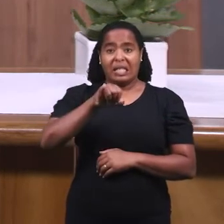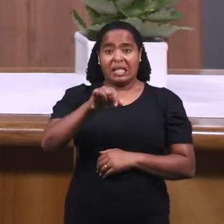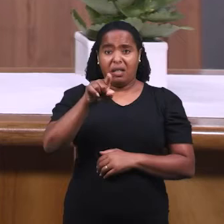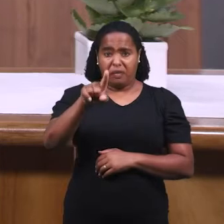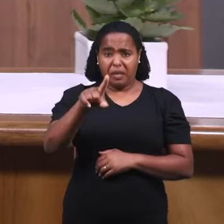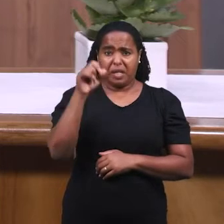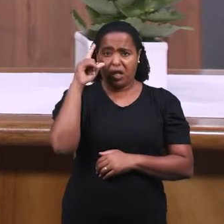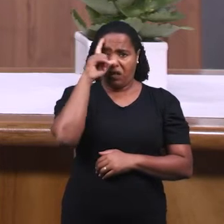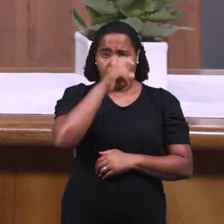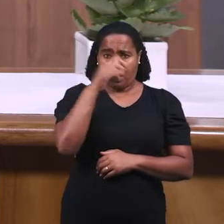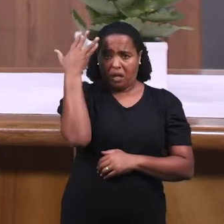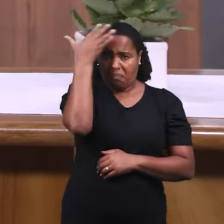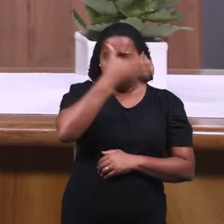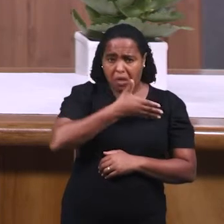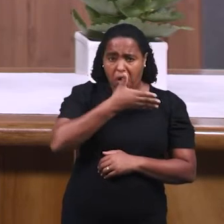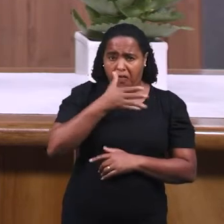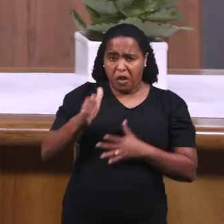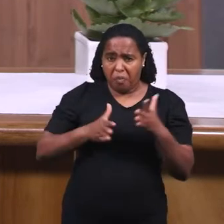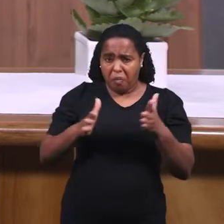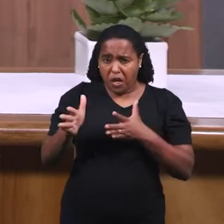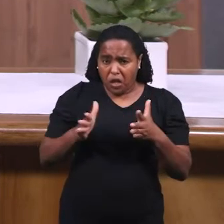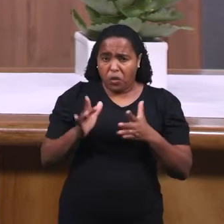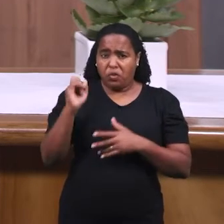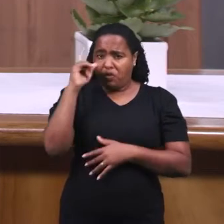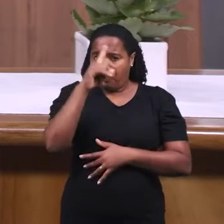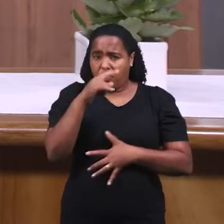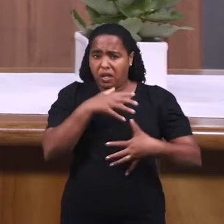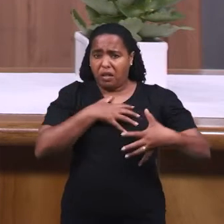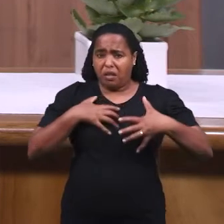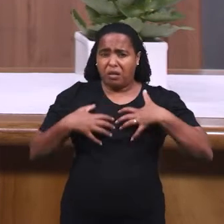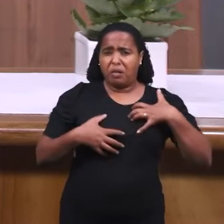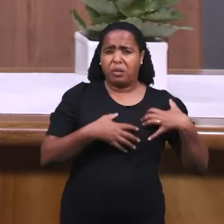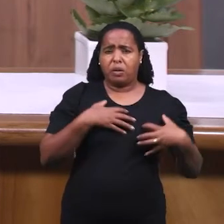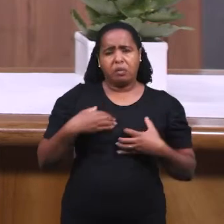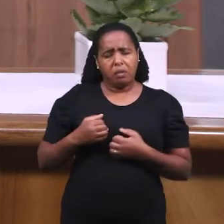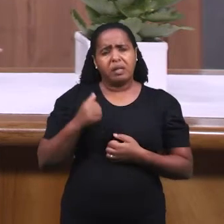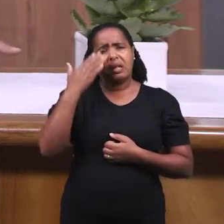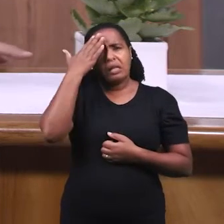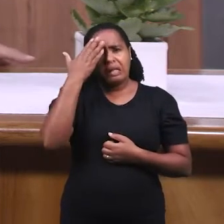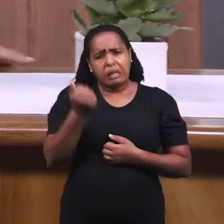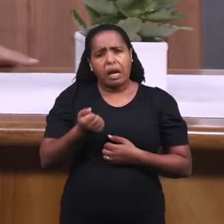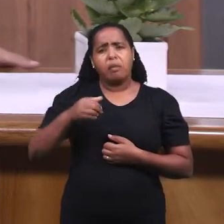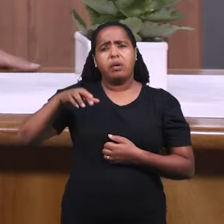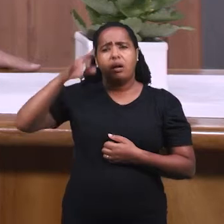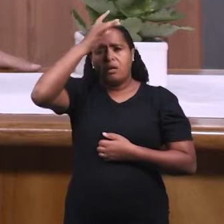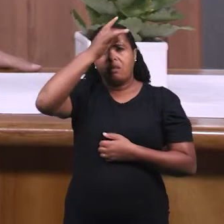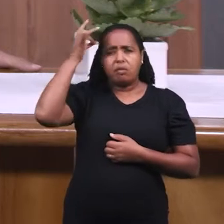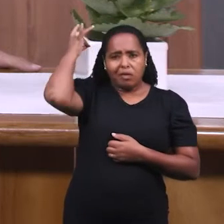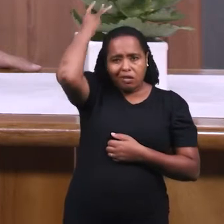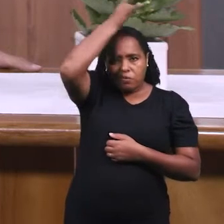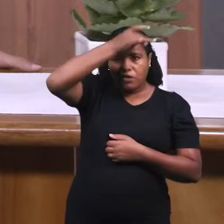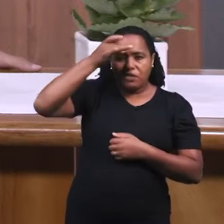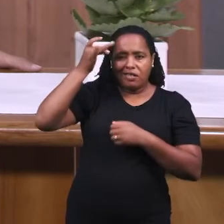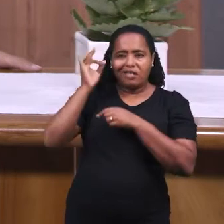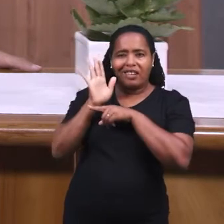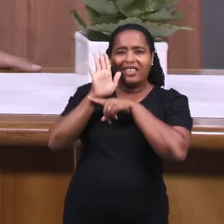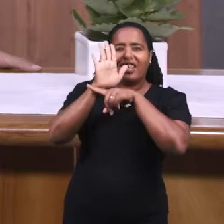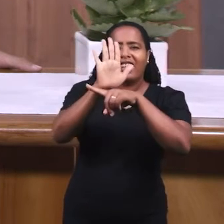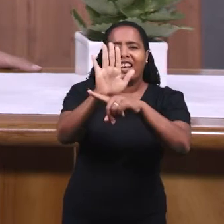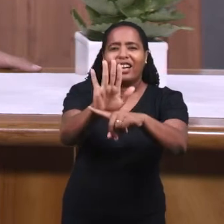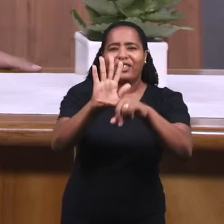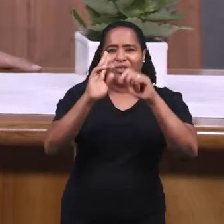испытания, трудности, ты печален весьма, Дух Святой